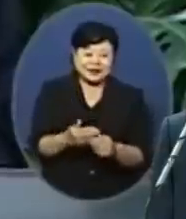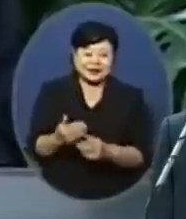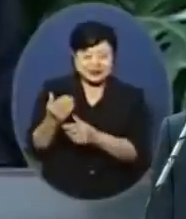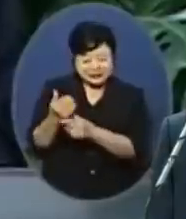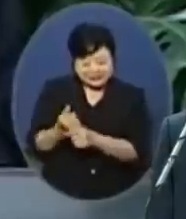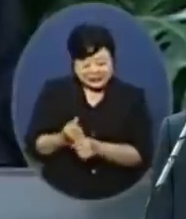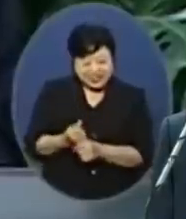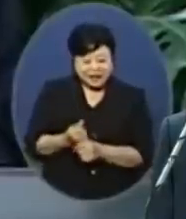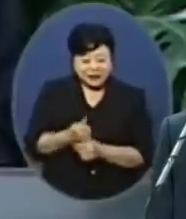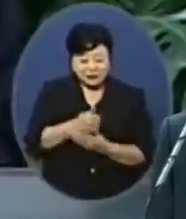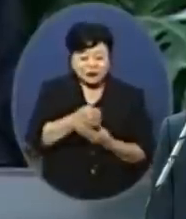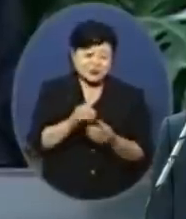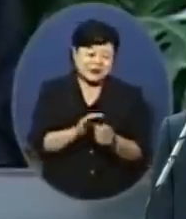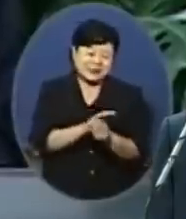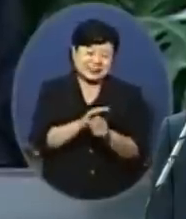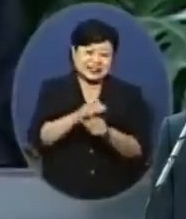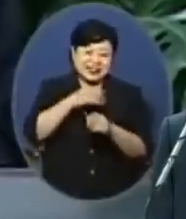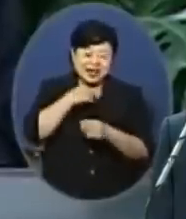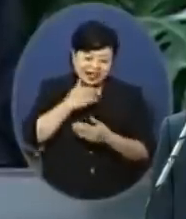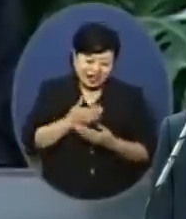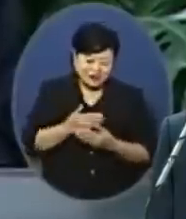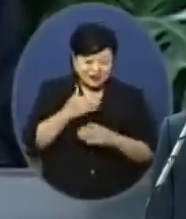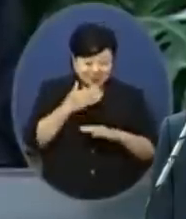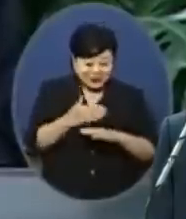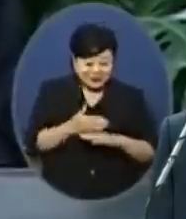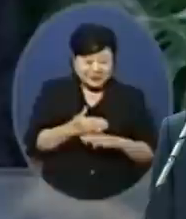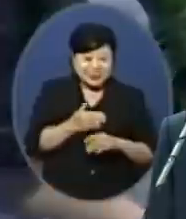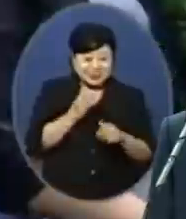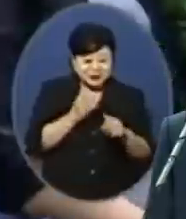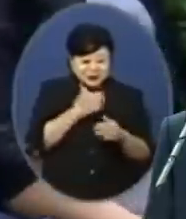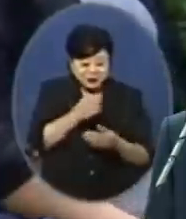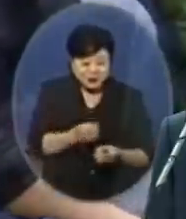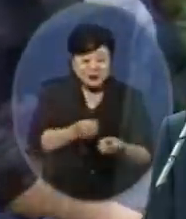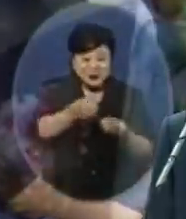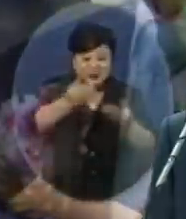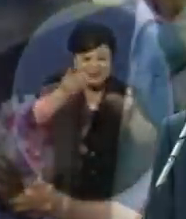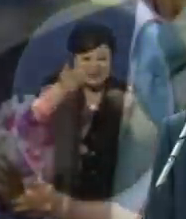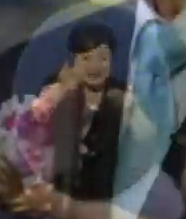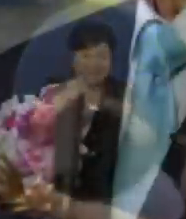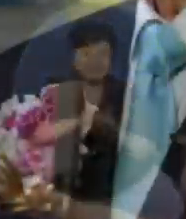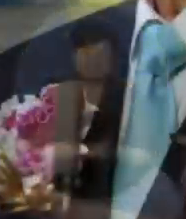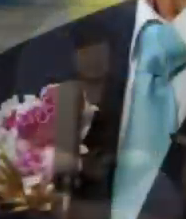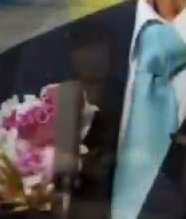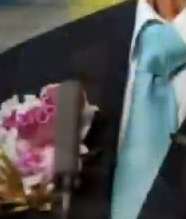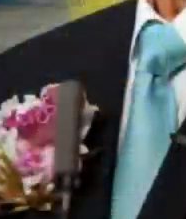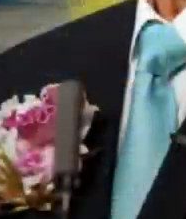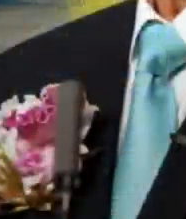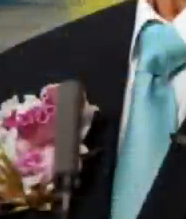의지하고 주의 사랑에 감격하고 감사하는 여러분 되시기를 주의 이름으로 축원합니다.